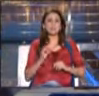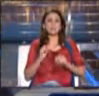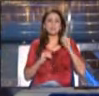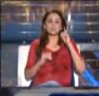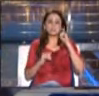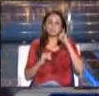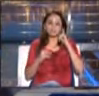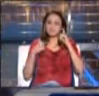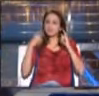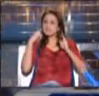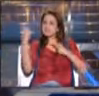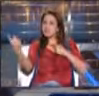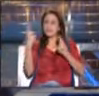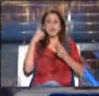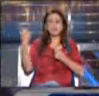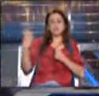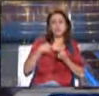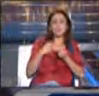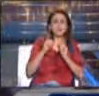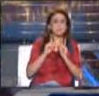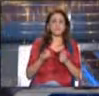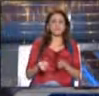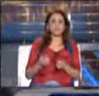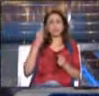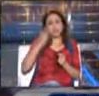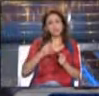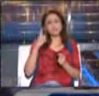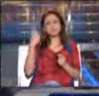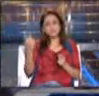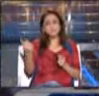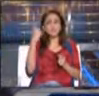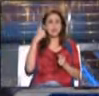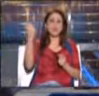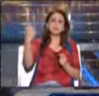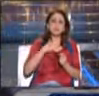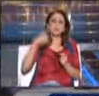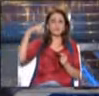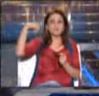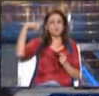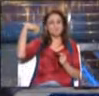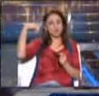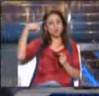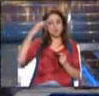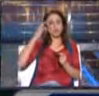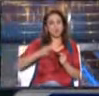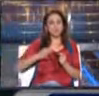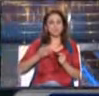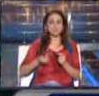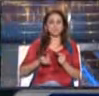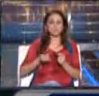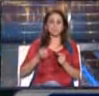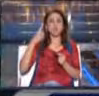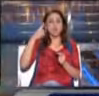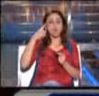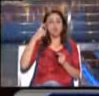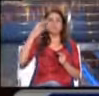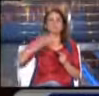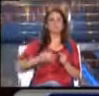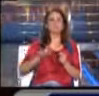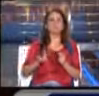احنا ما بنسمعش بعض. احنا لو سمعنا بعض وفكرنا بدماغنا فيما نسمعه هنقتنع.